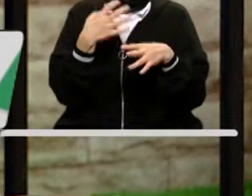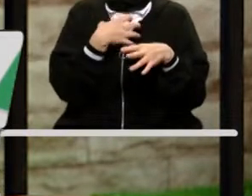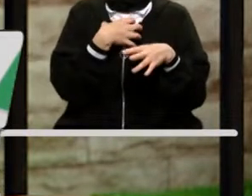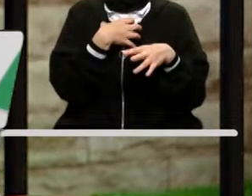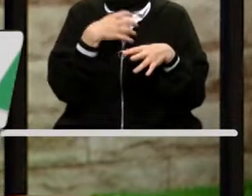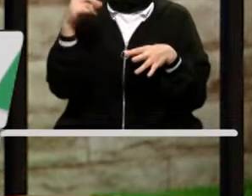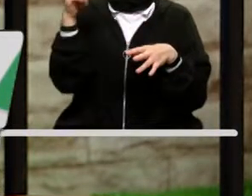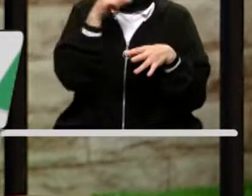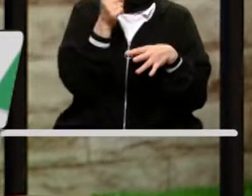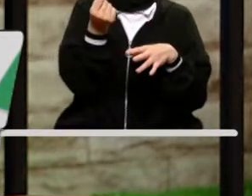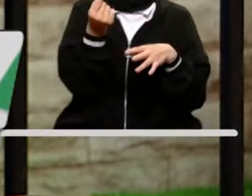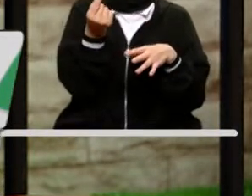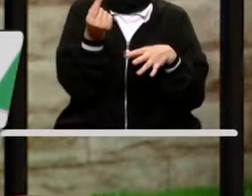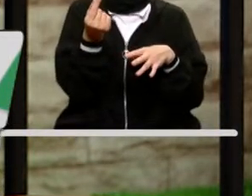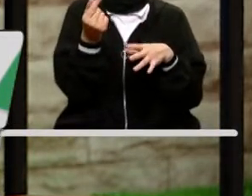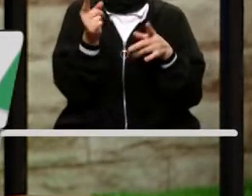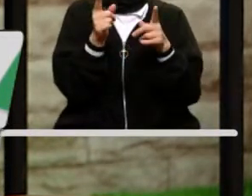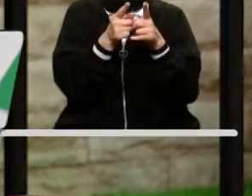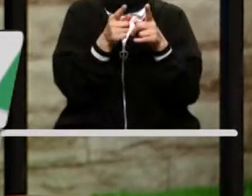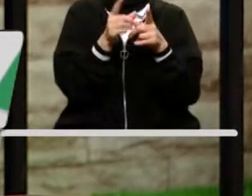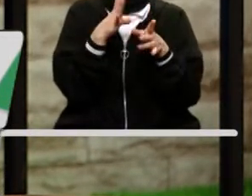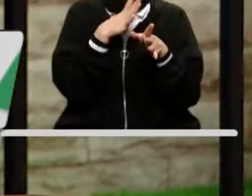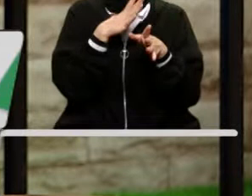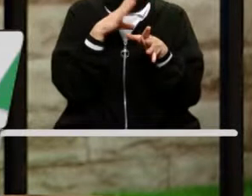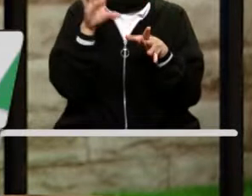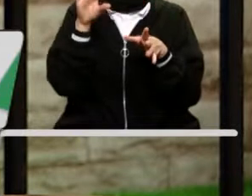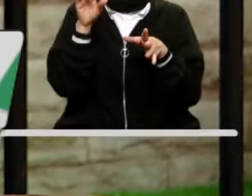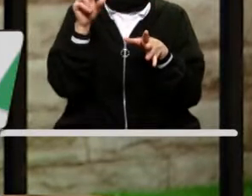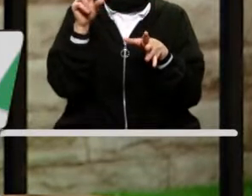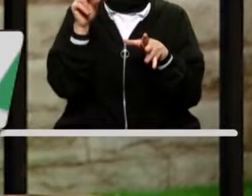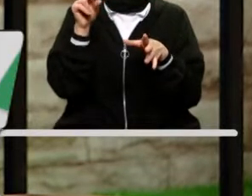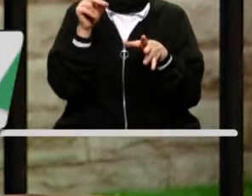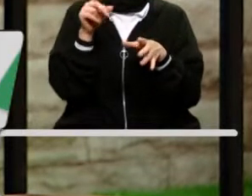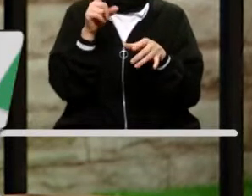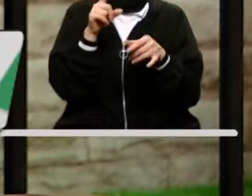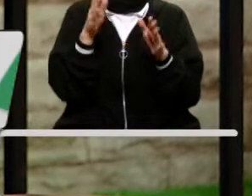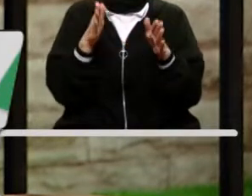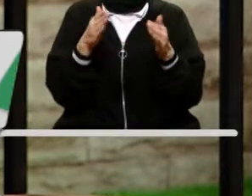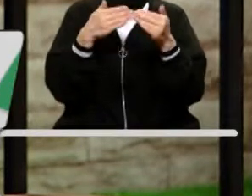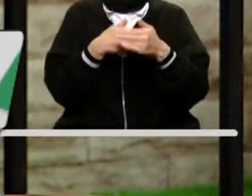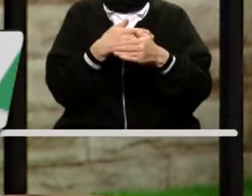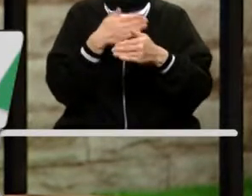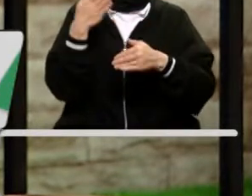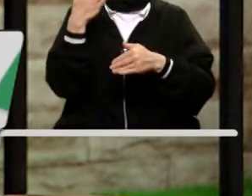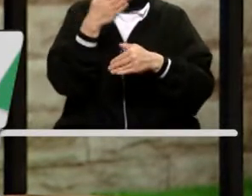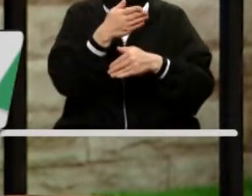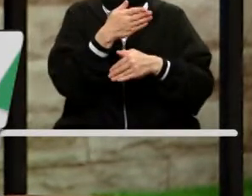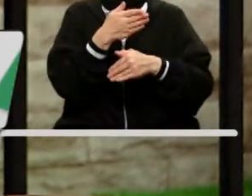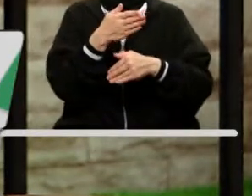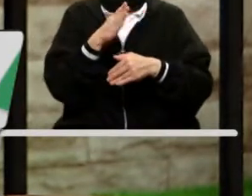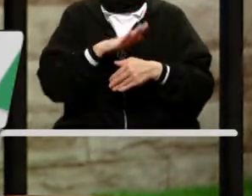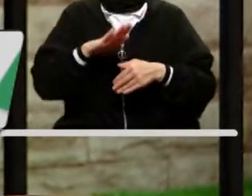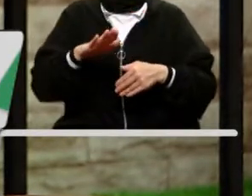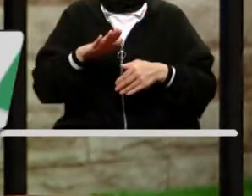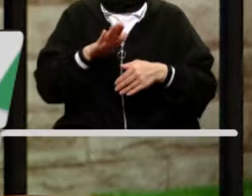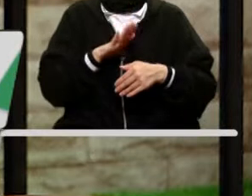şu anda 12. sınıfa giden çocukların ailelerinde çok büyük kaygı var. Ne olacak acaba, nereyi kazanacak? İki aşamalı